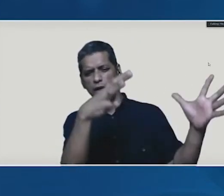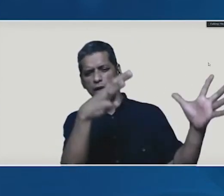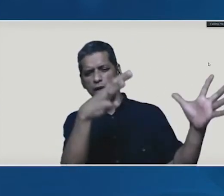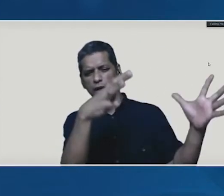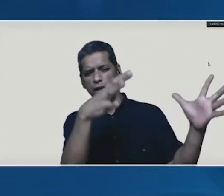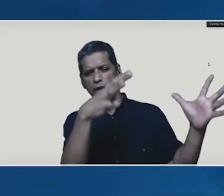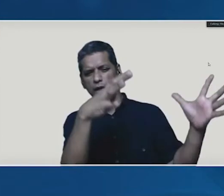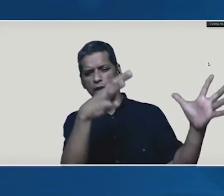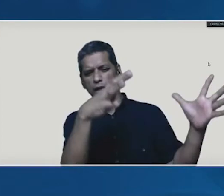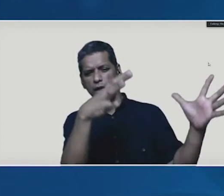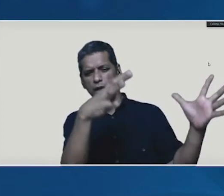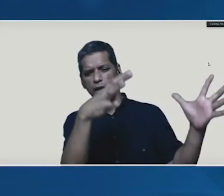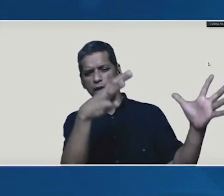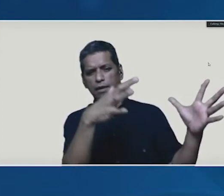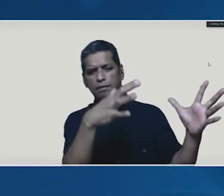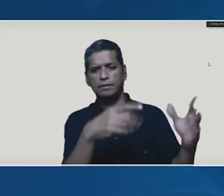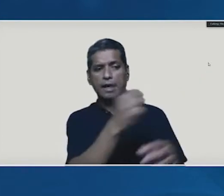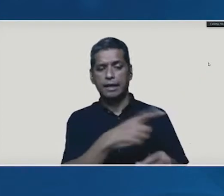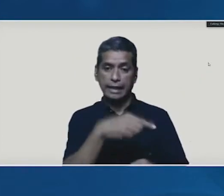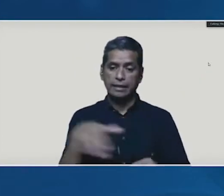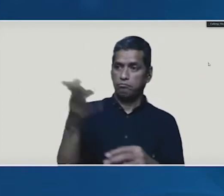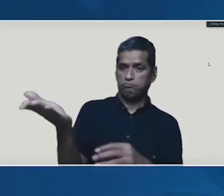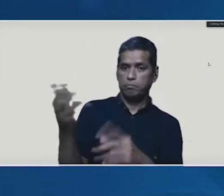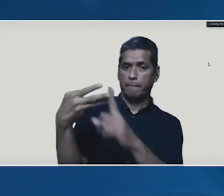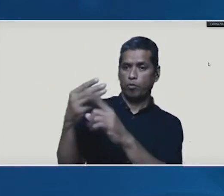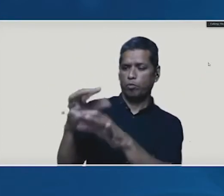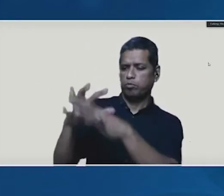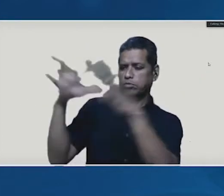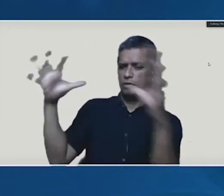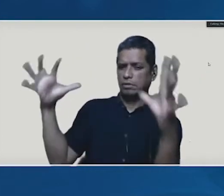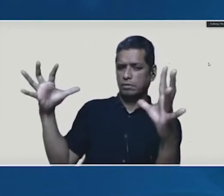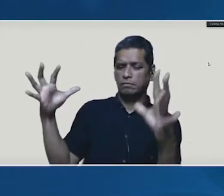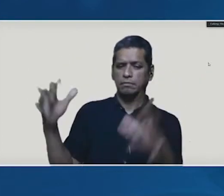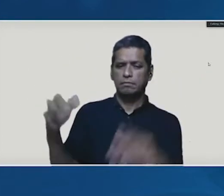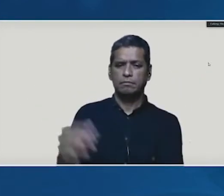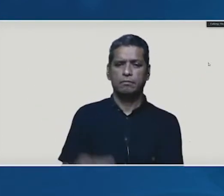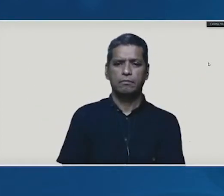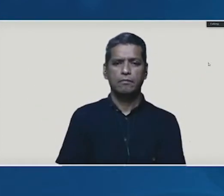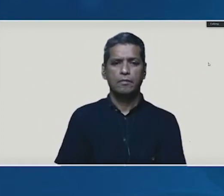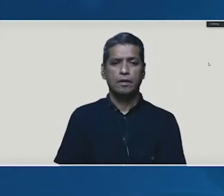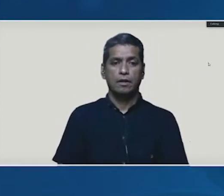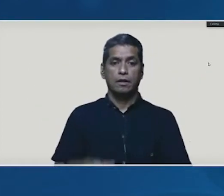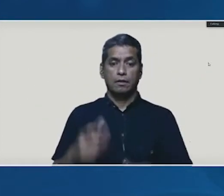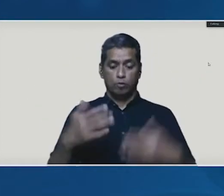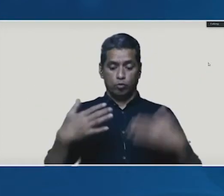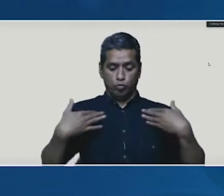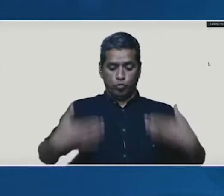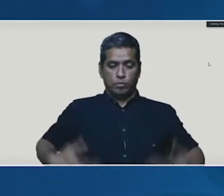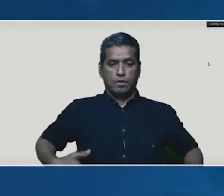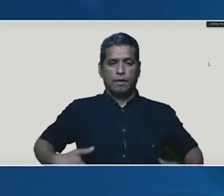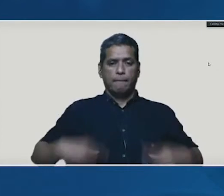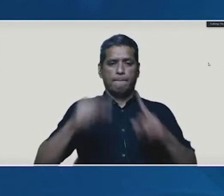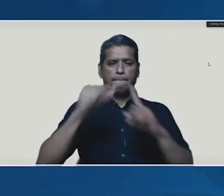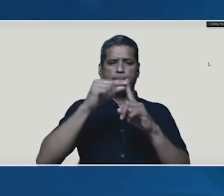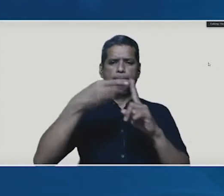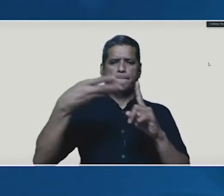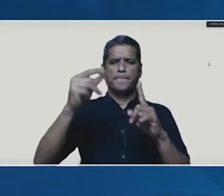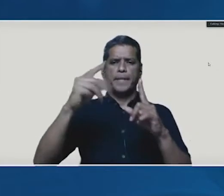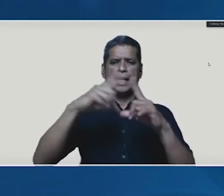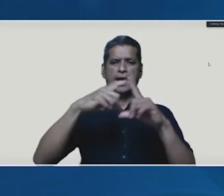dari kepala emas kemudian kepada tubuhnya badannya itu perak menunjukkan